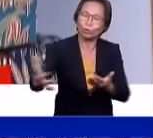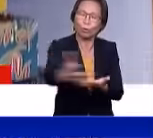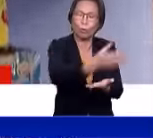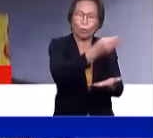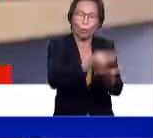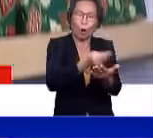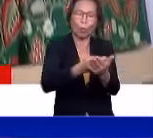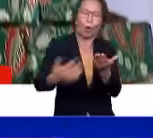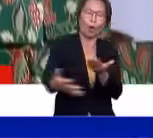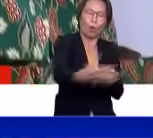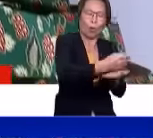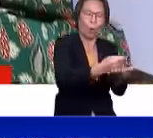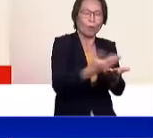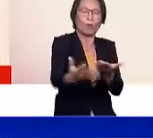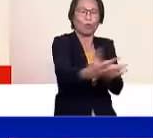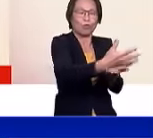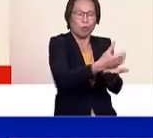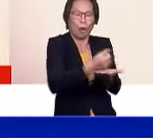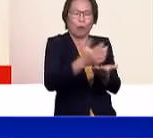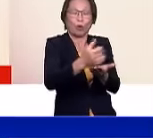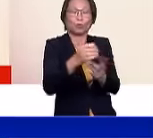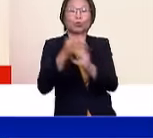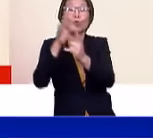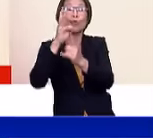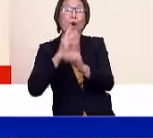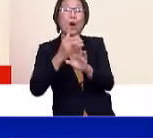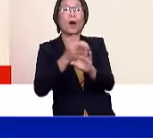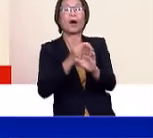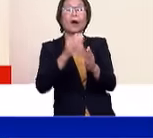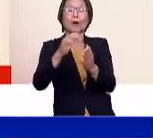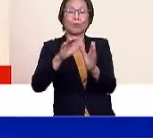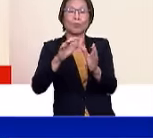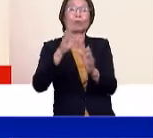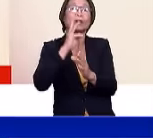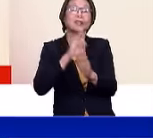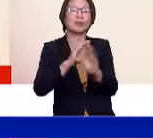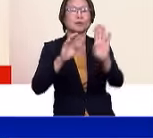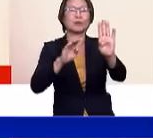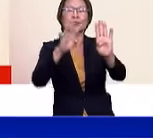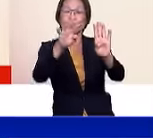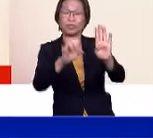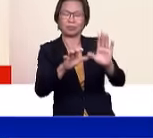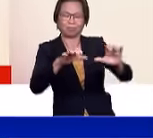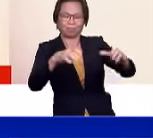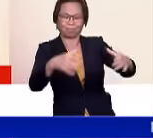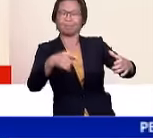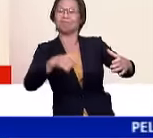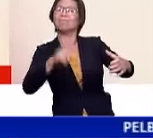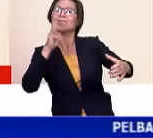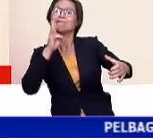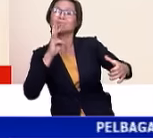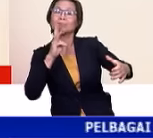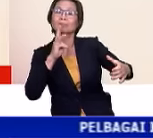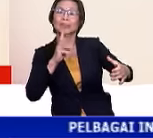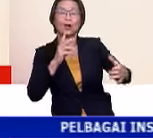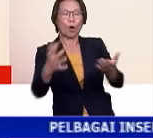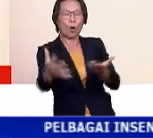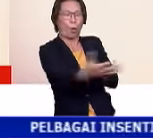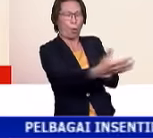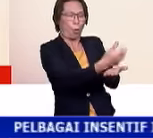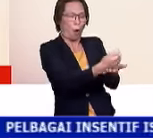pendapatan kami, terutamanya wanita B40, akan berkekalan